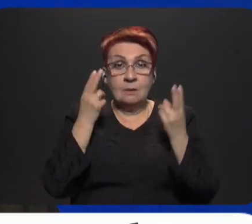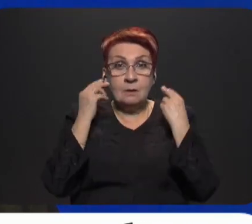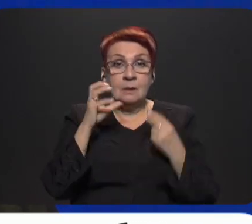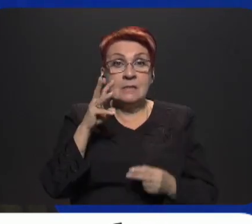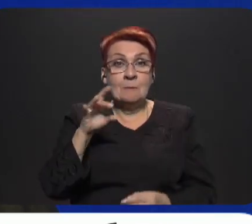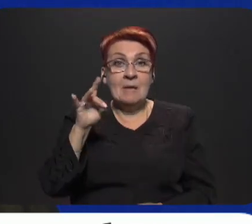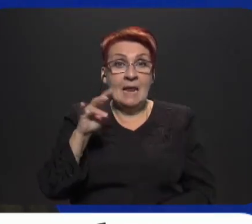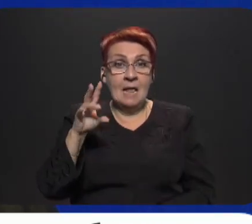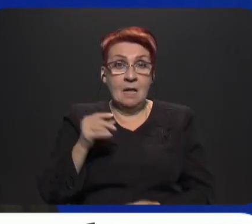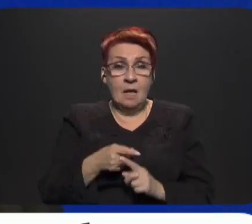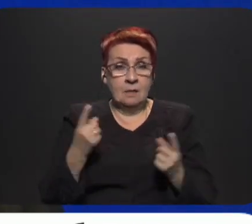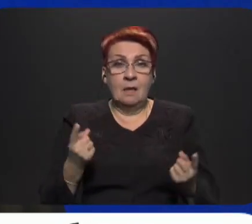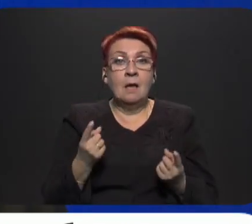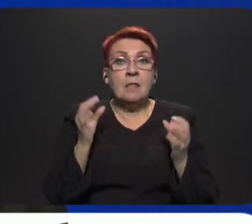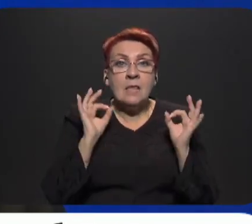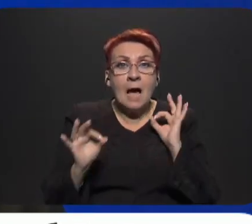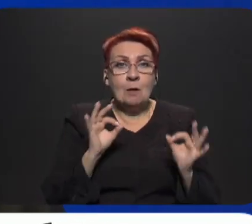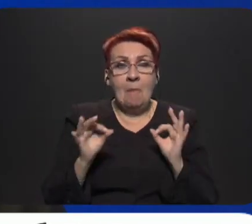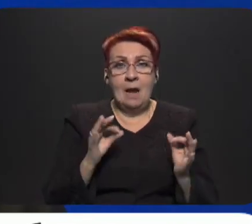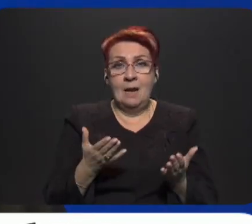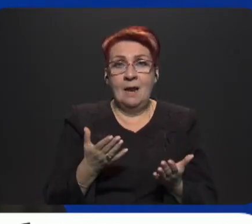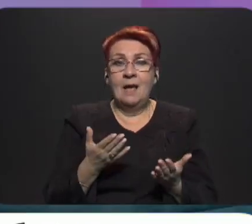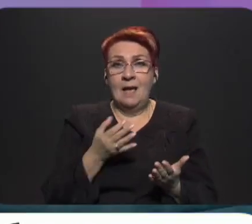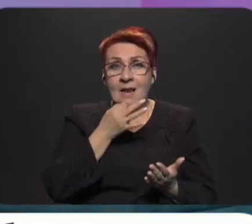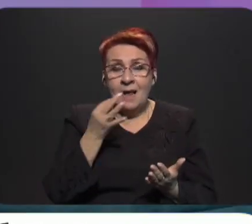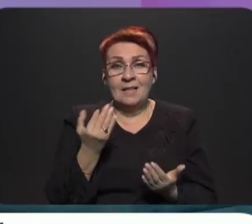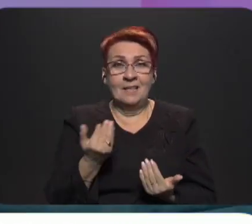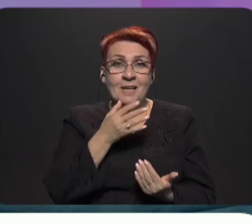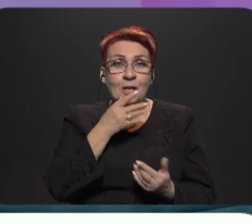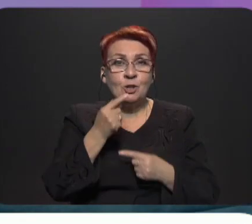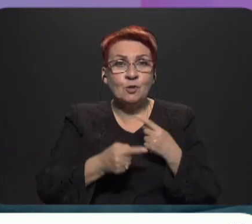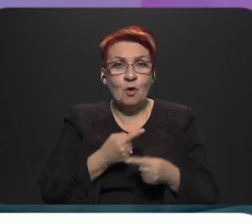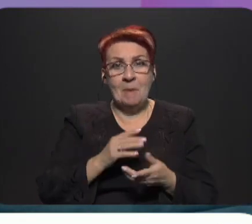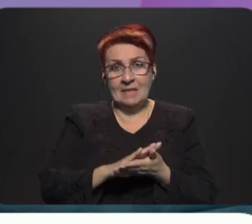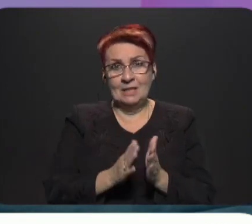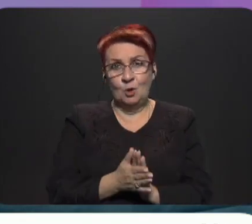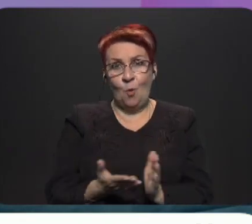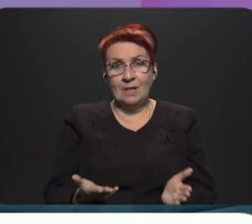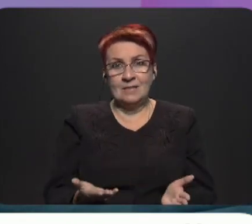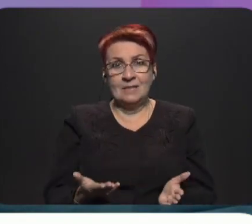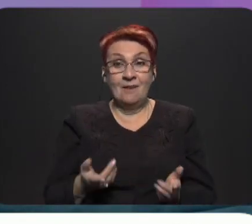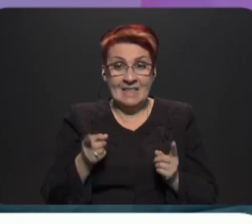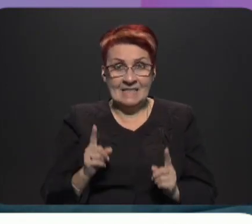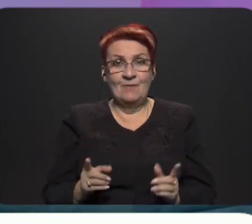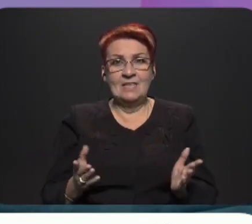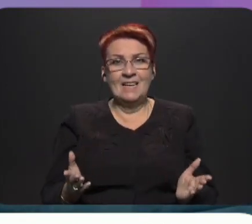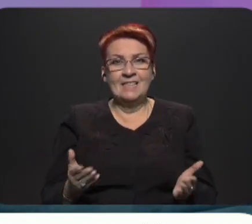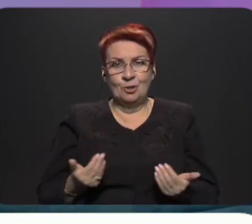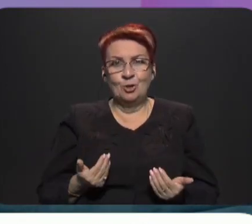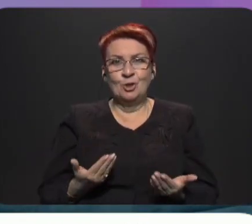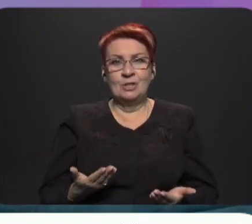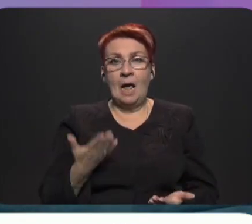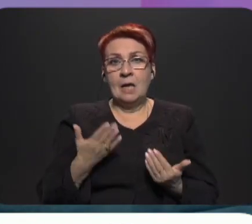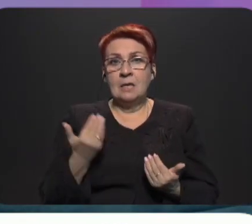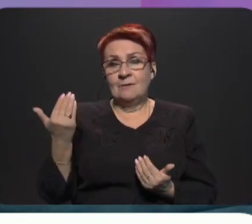– это адекватная реакция к современной ситуации, действительности. Да. То есть, если